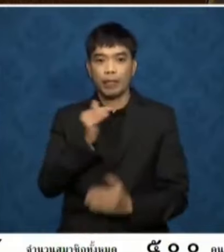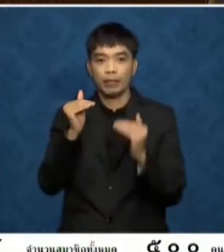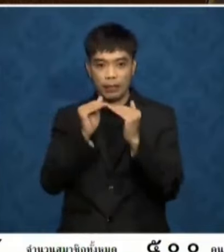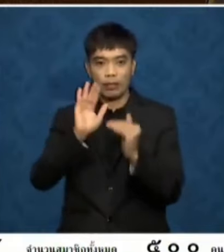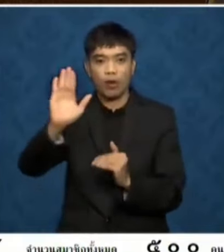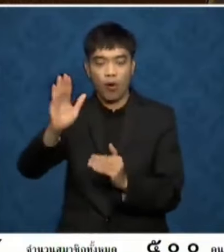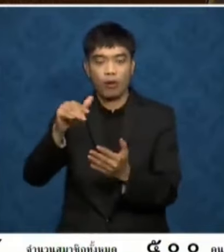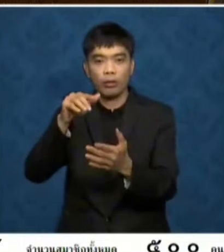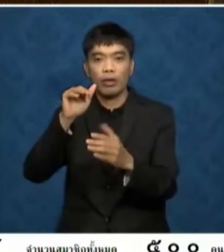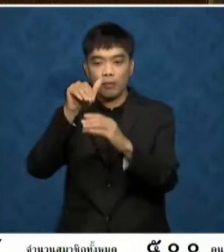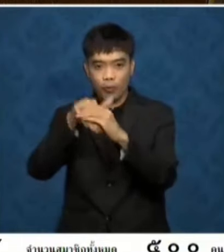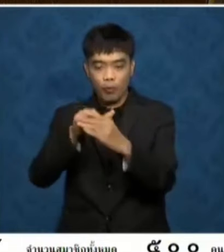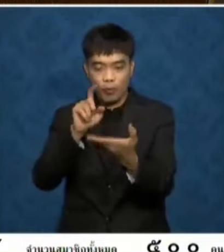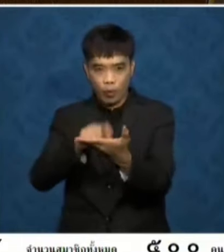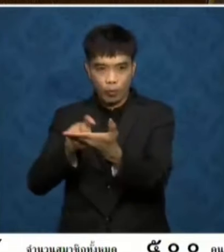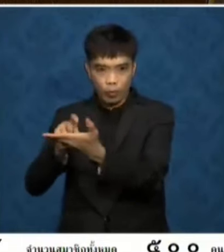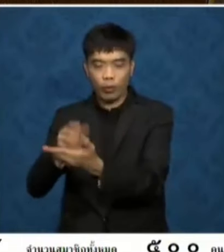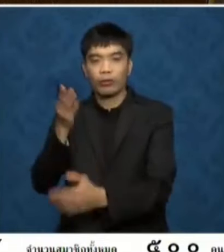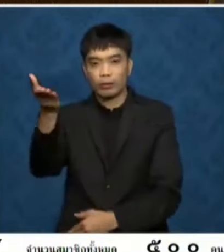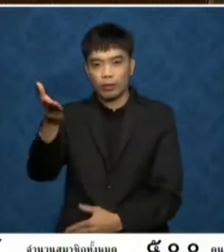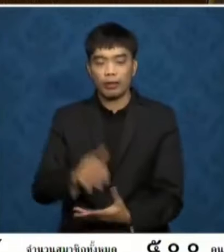แนนครับ